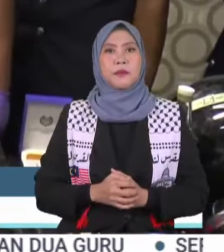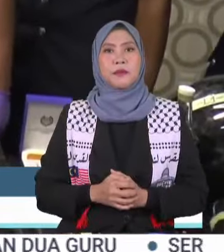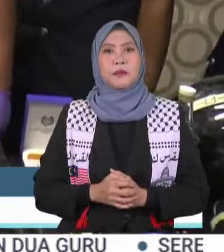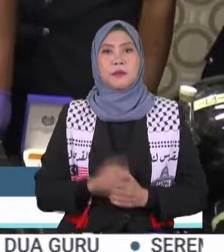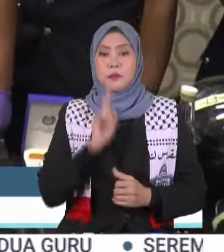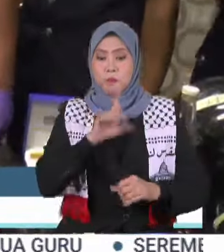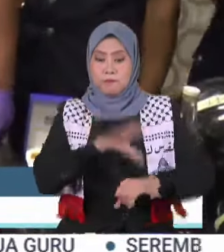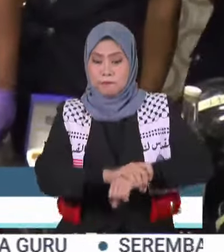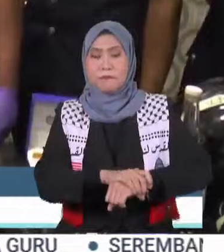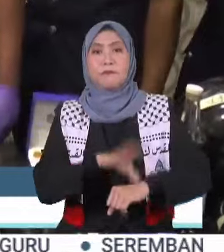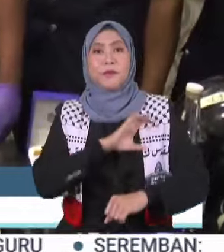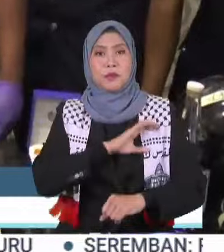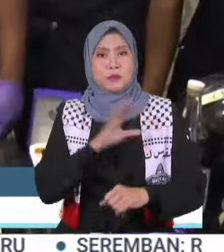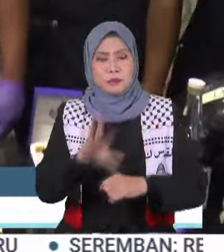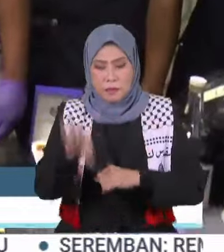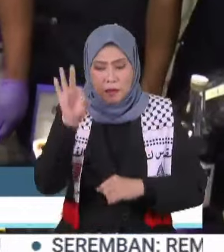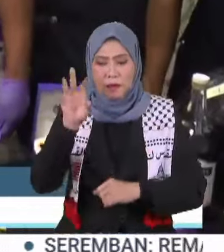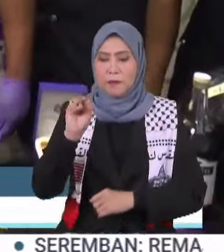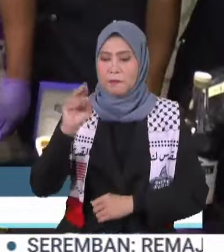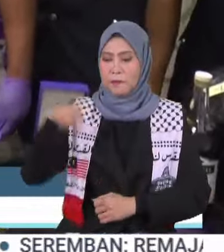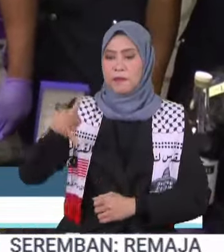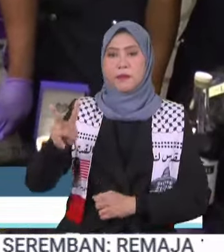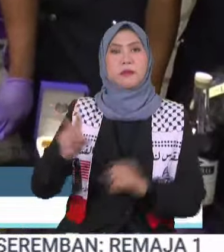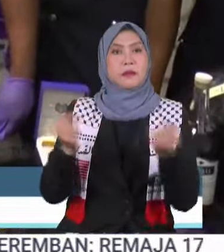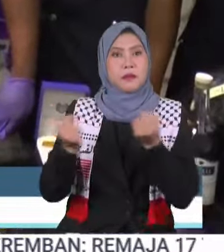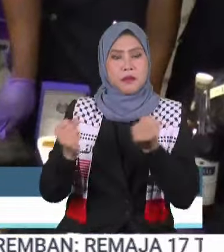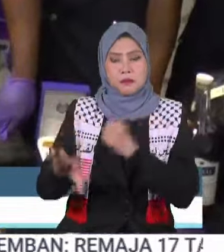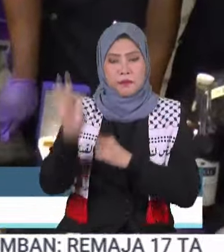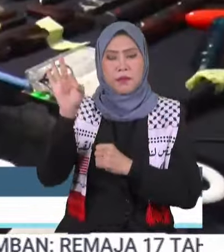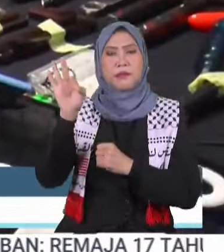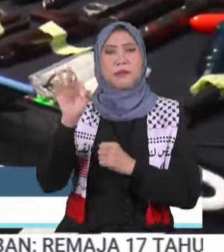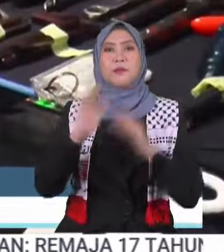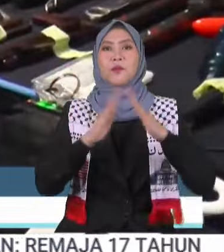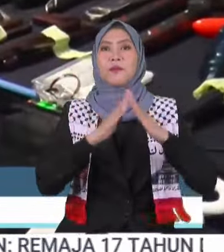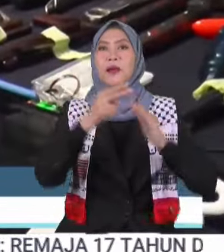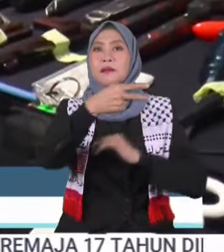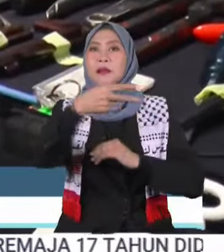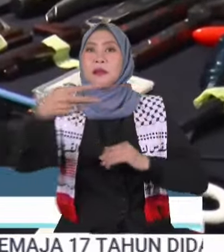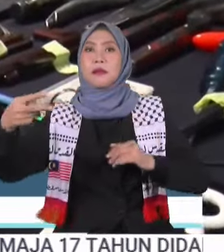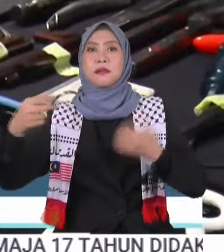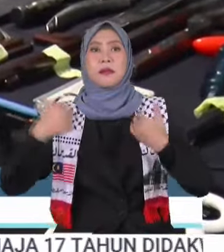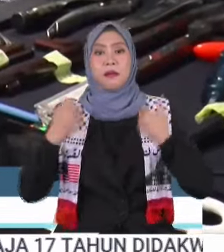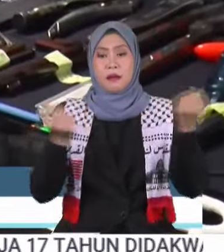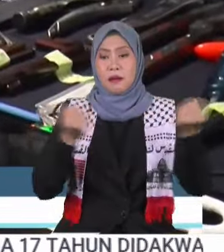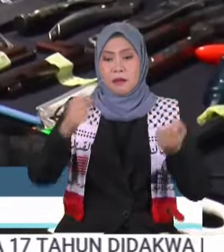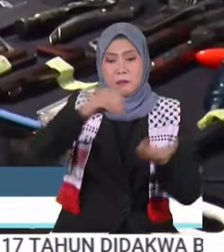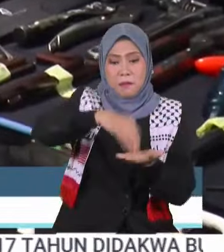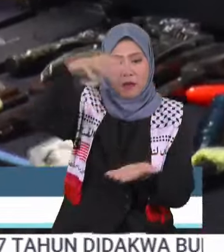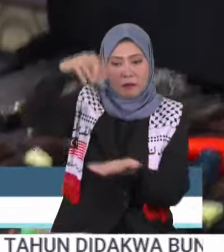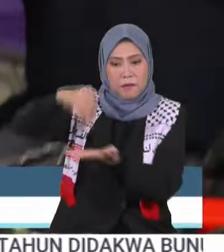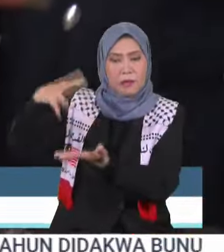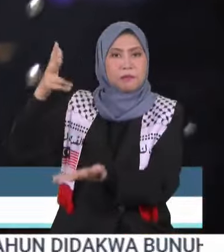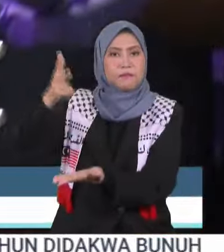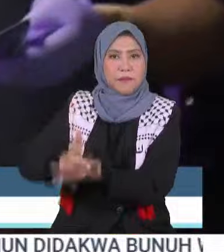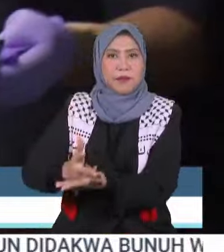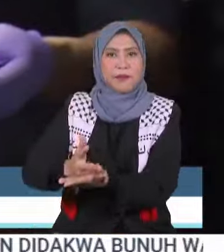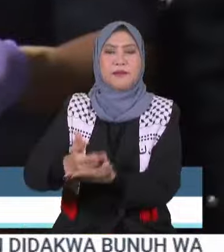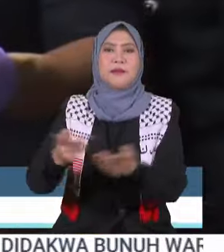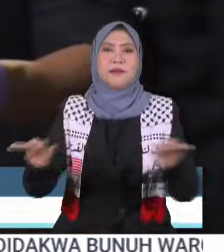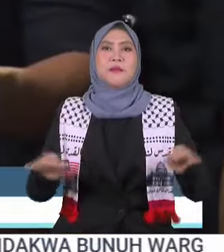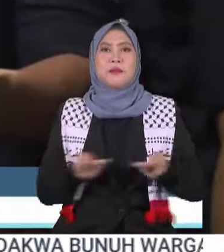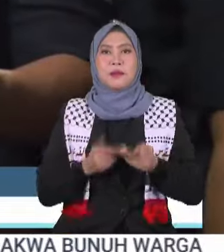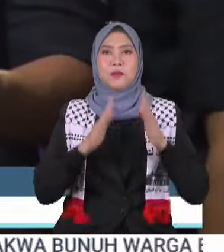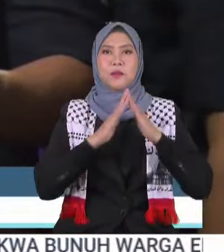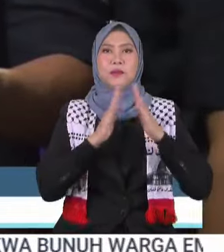Susulan penahanan itu, polis berjaya menemukan MPV terbabit. Suspek menyasarkan rumah teres yang mempunyai kenderaan mewah yang diparkir dalam kawasan